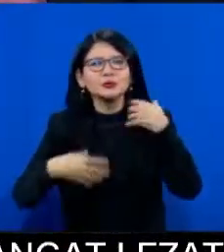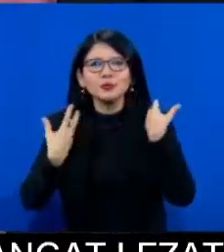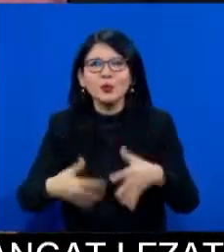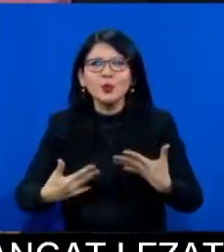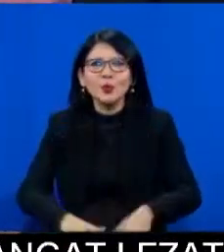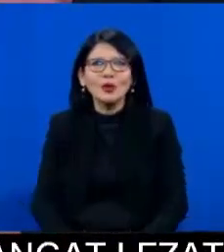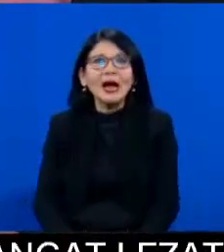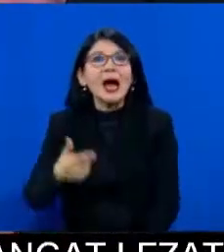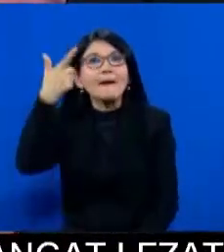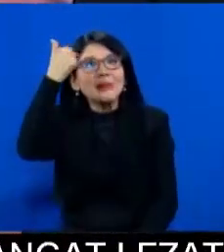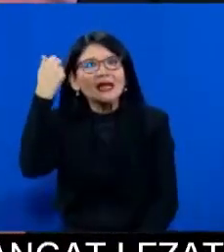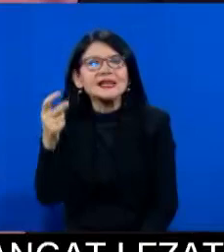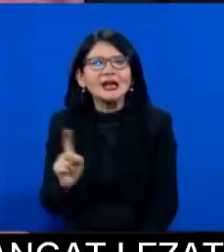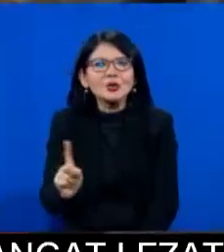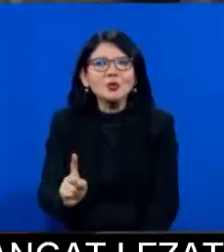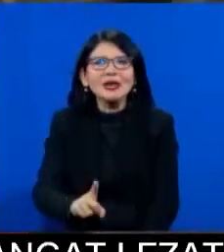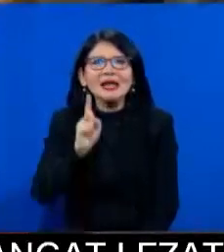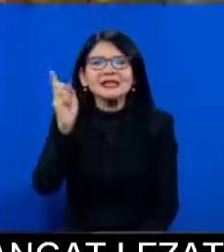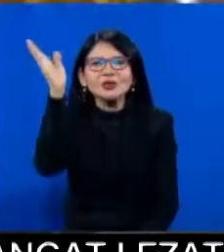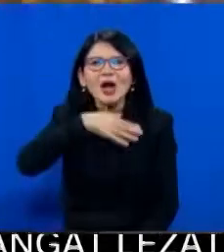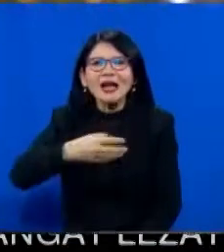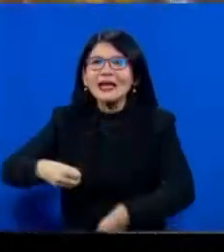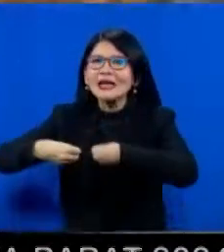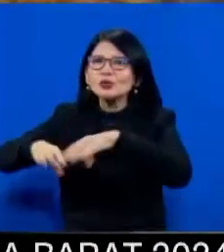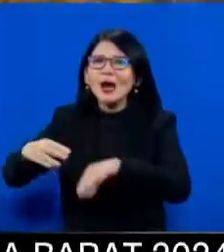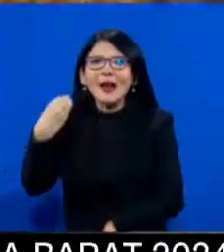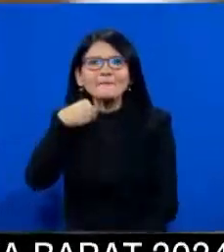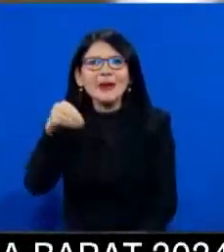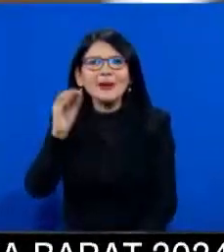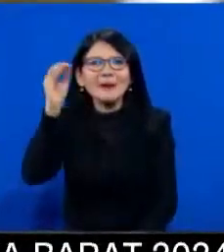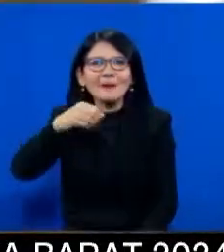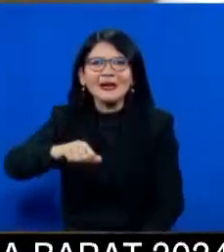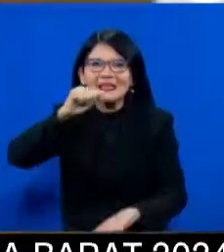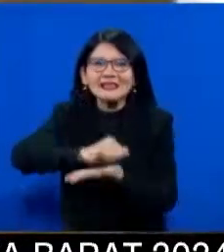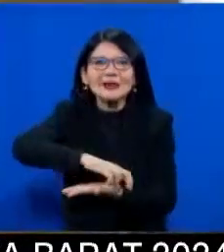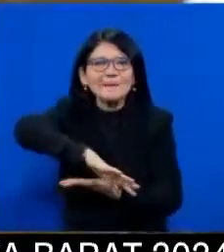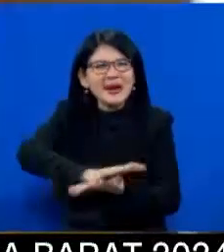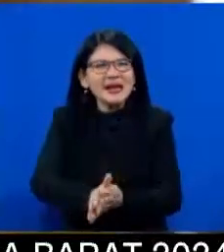kenikmatan belajar sehari menjadi penjual bebek, penyetan bebek 24 jam.